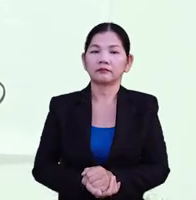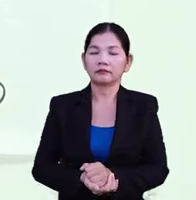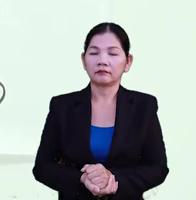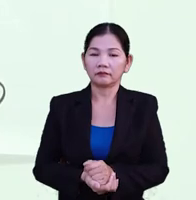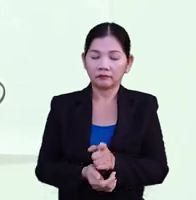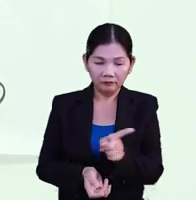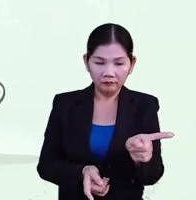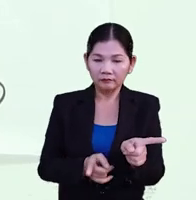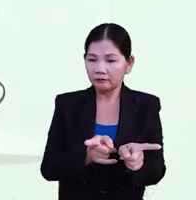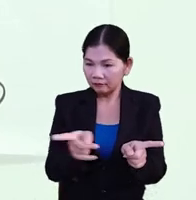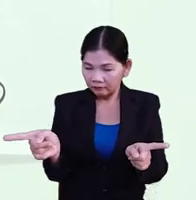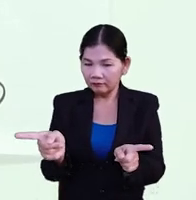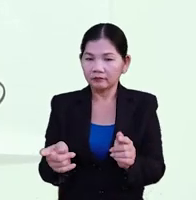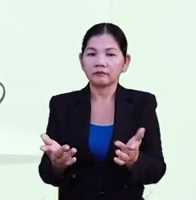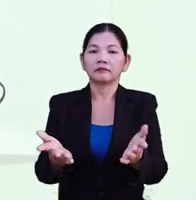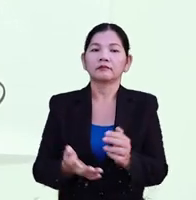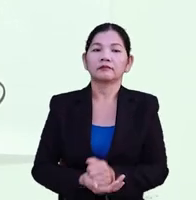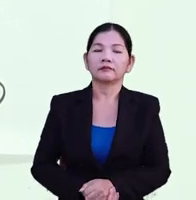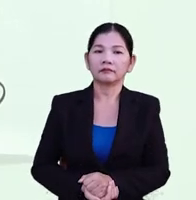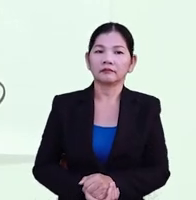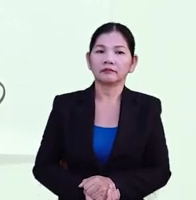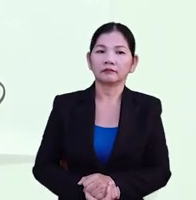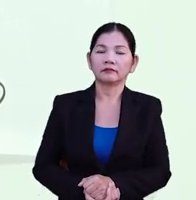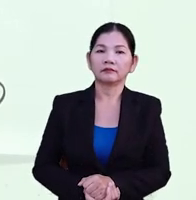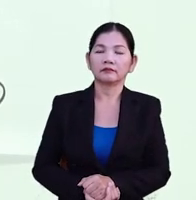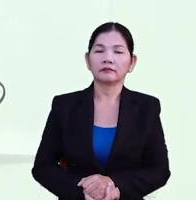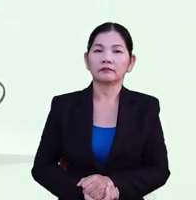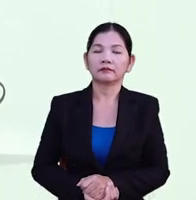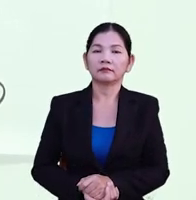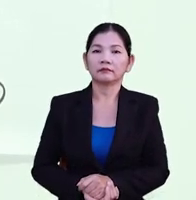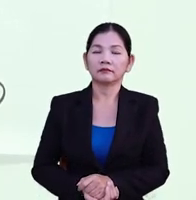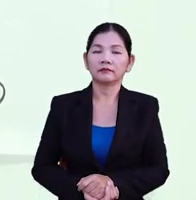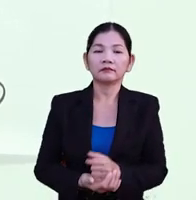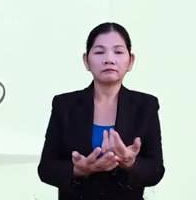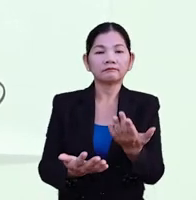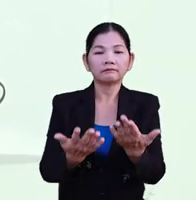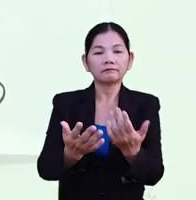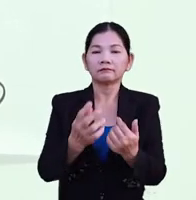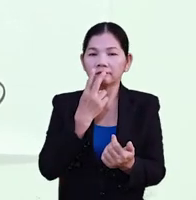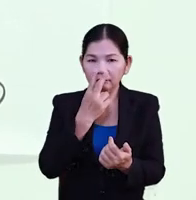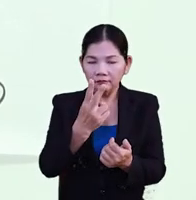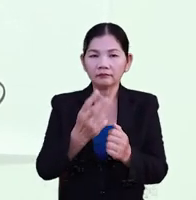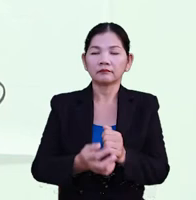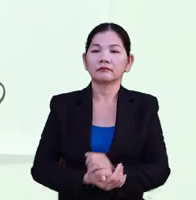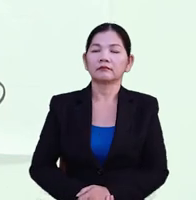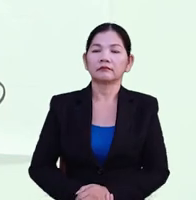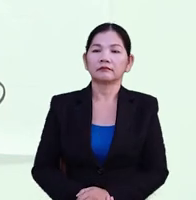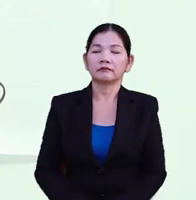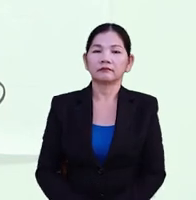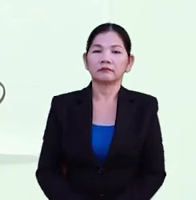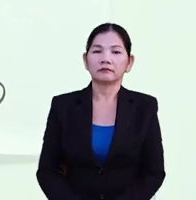ថាតើព្រួញនឹងបាត់ទៅខាងណាចាបាត់ទៅណាទៅណោះ